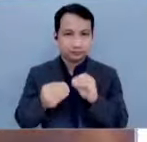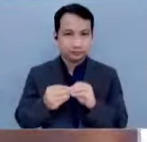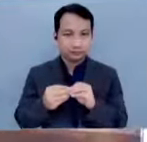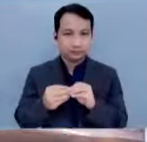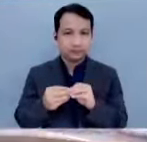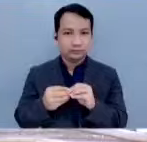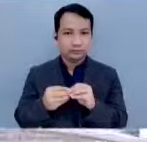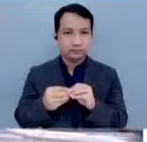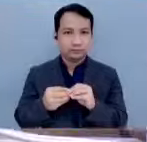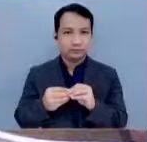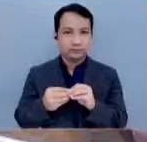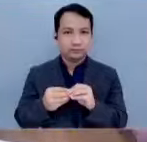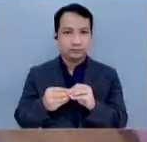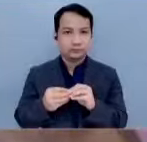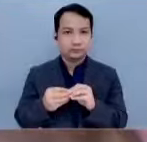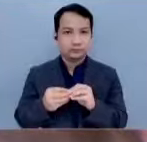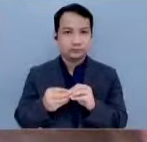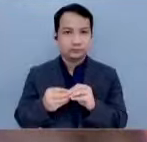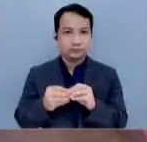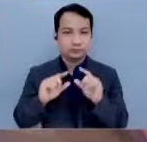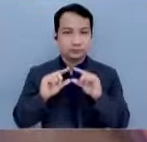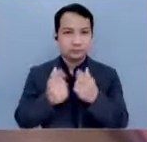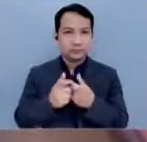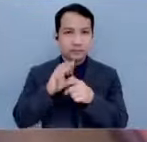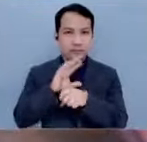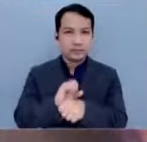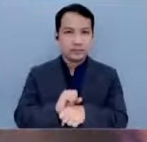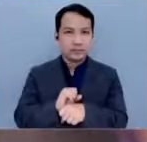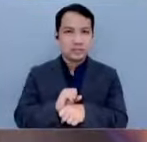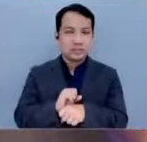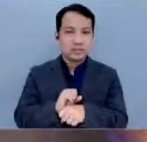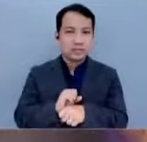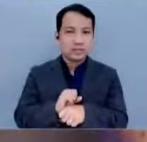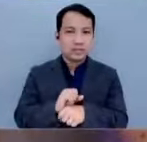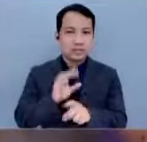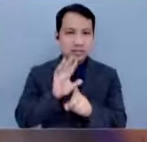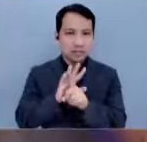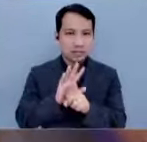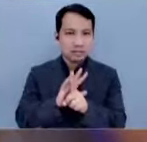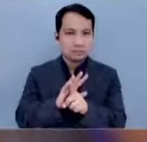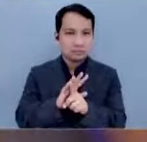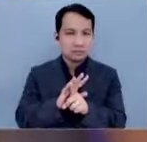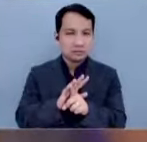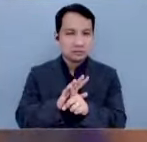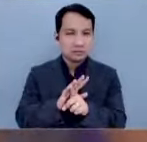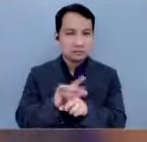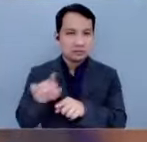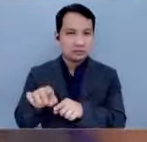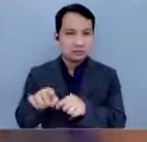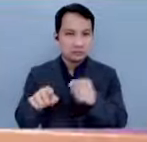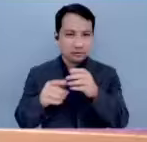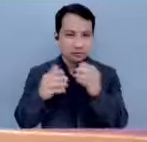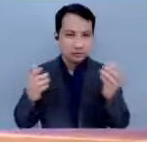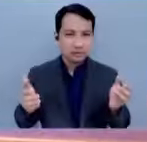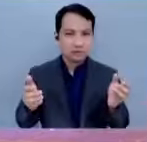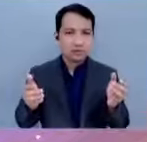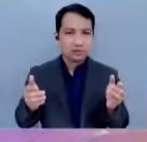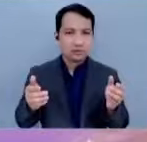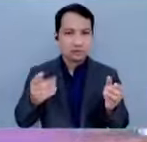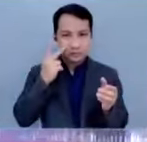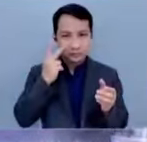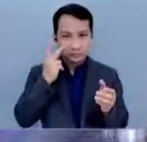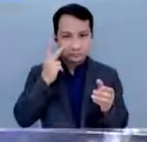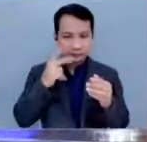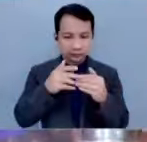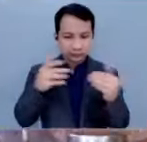It's the compact growth habit makes it very appealing na it looks like almost like a tree in distress, no?